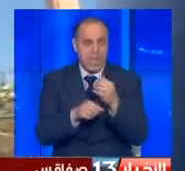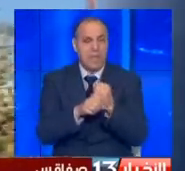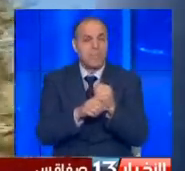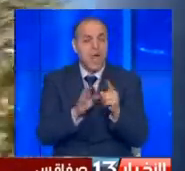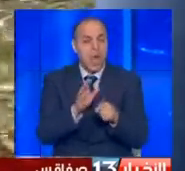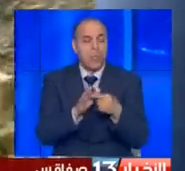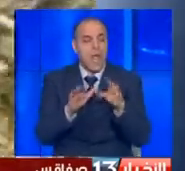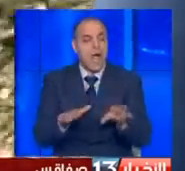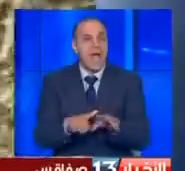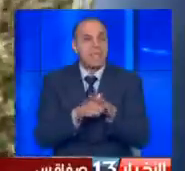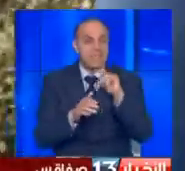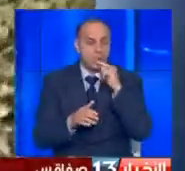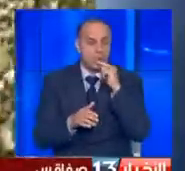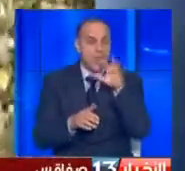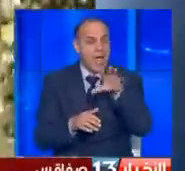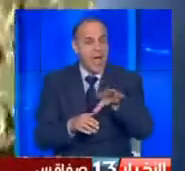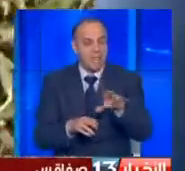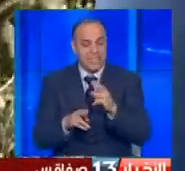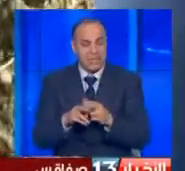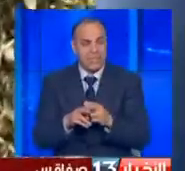الاولى لمهرجان الزيتون بالمنطقه